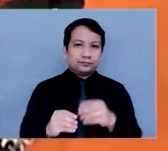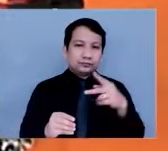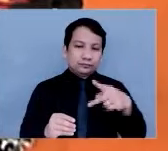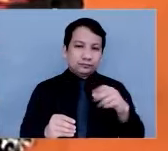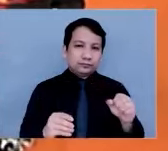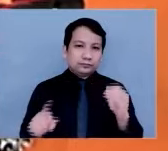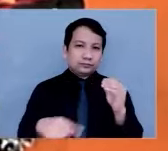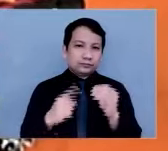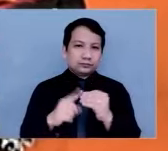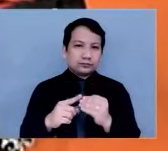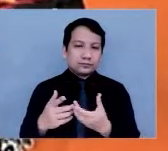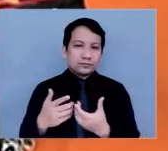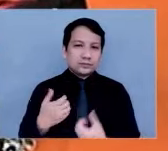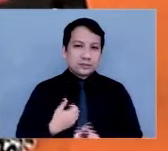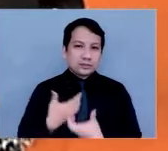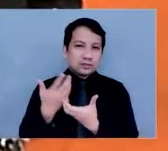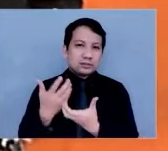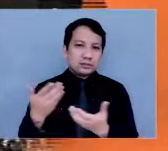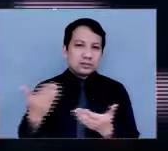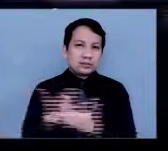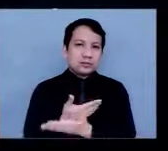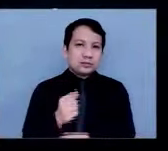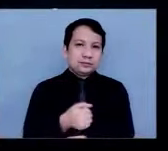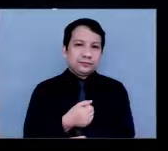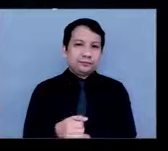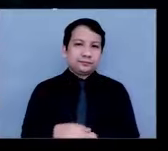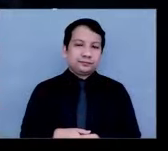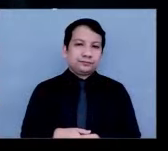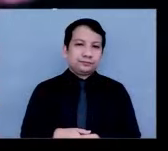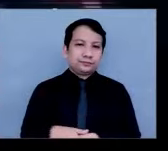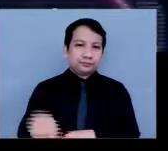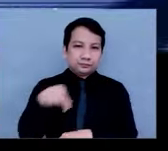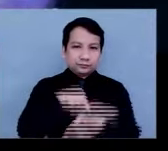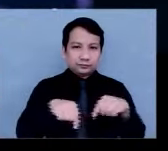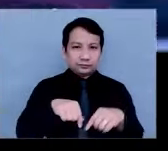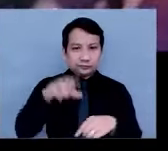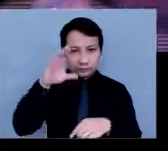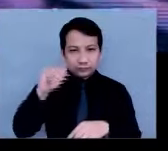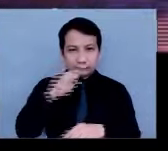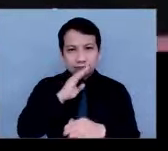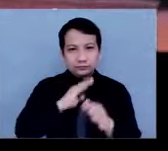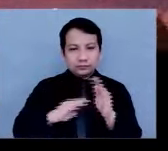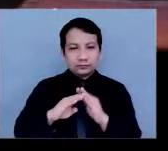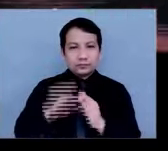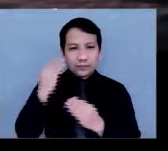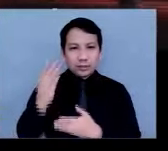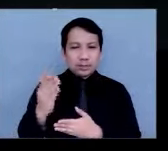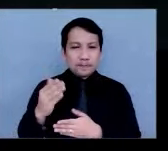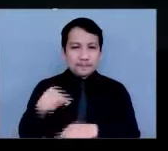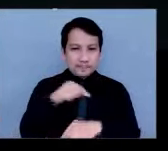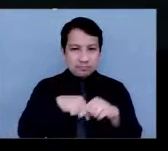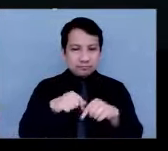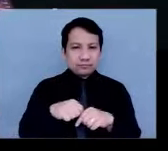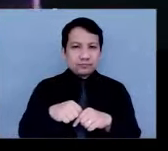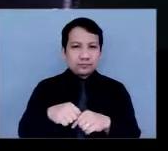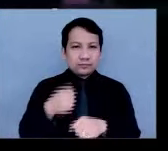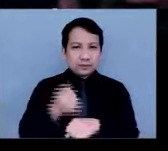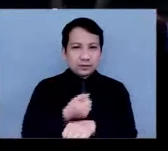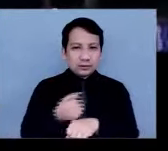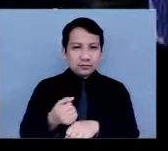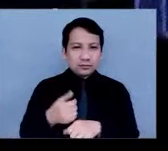sa naging hugot niya sa bago niyang album. Baliktanaw sa kanyang humble beginnings at throwback sa kanyang struggles sa buhay